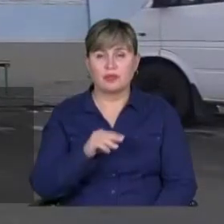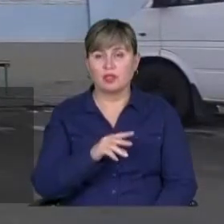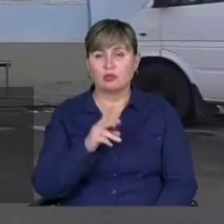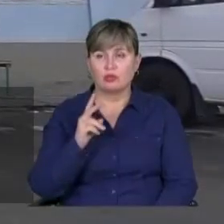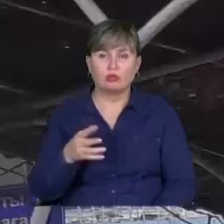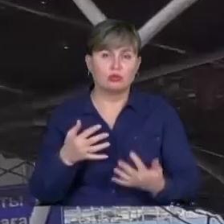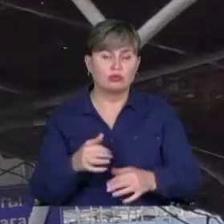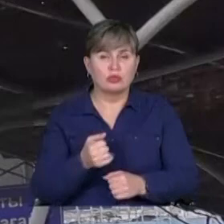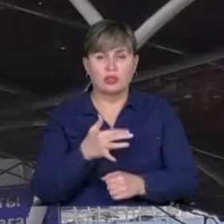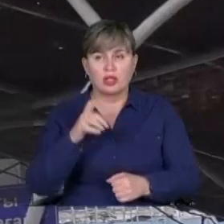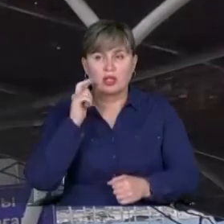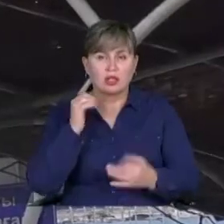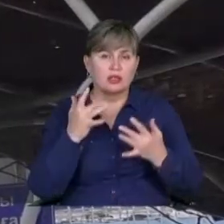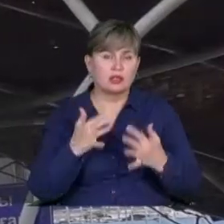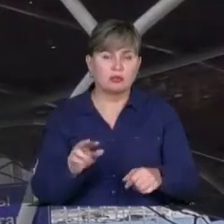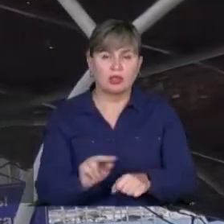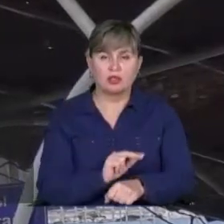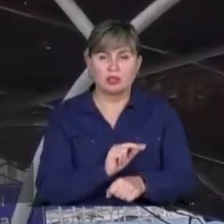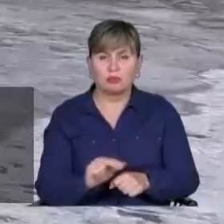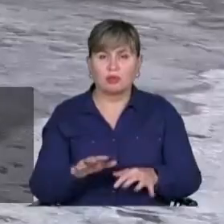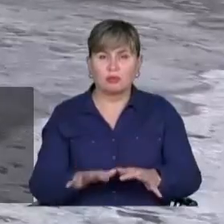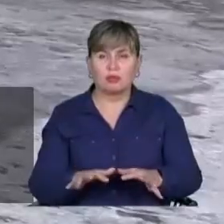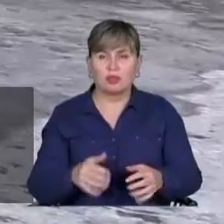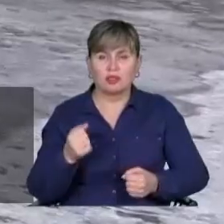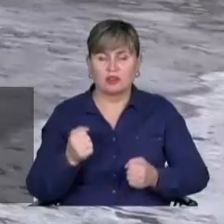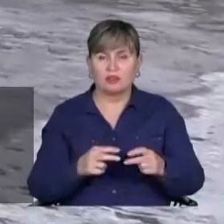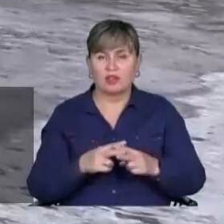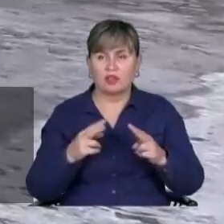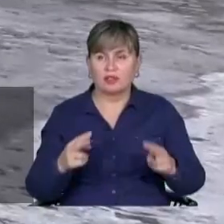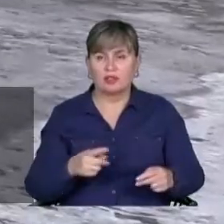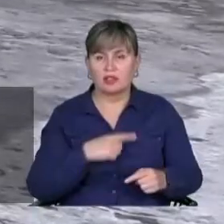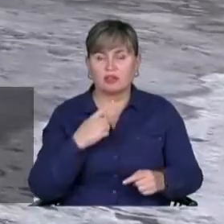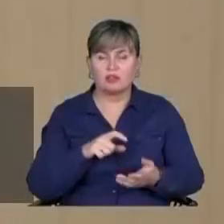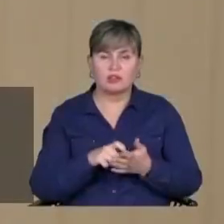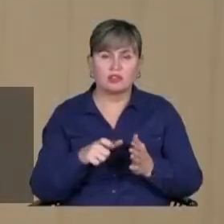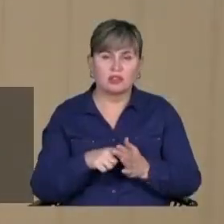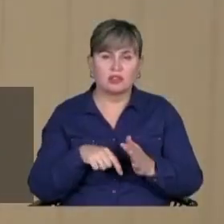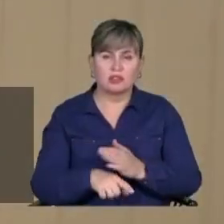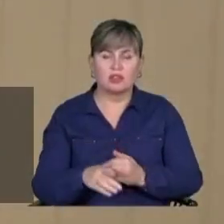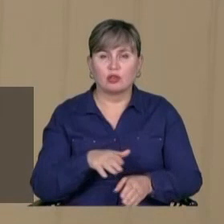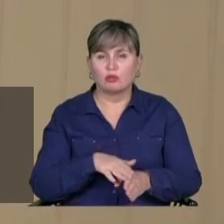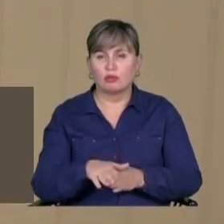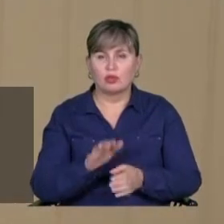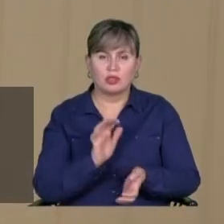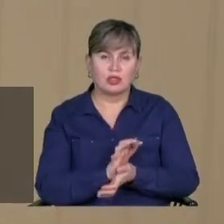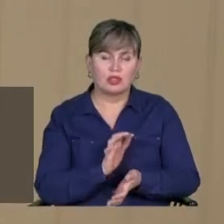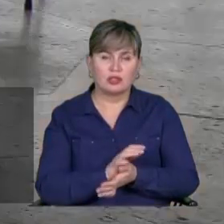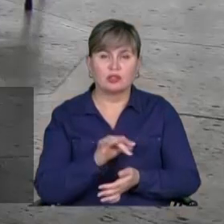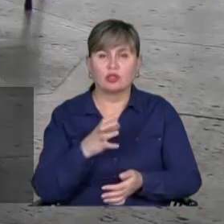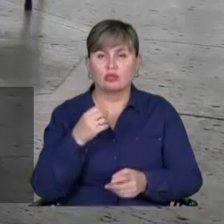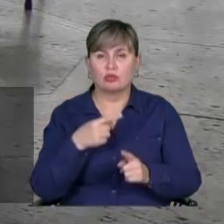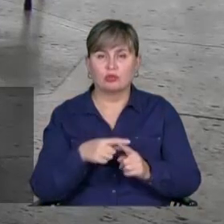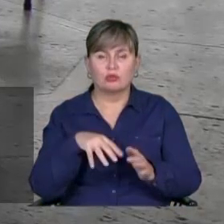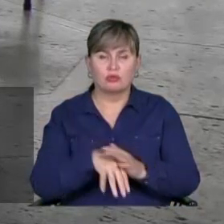Талдыкурганцы вот уже несколько лет требуют отремонтировать местный автовокзал. Говорят, в здании царит полная антисанитария. Кроме того, в